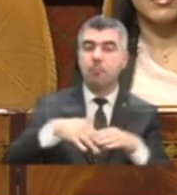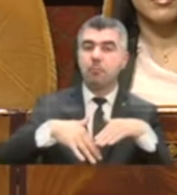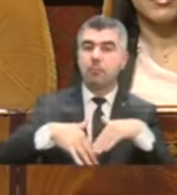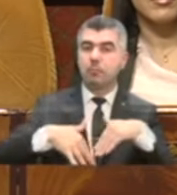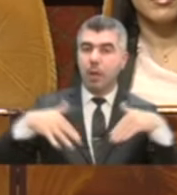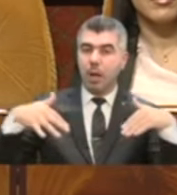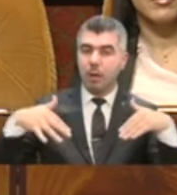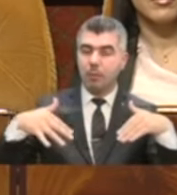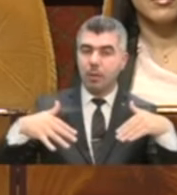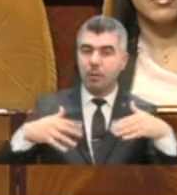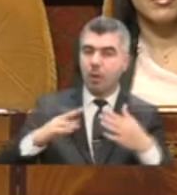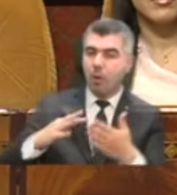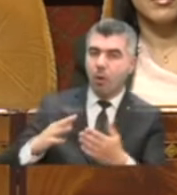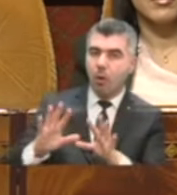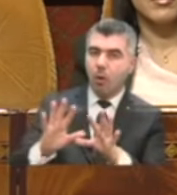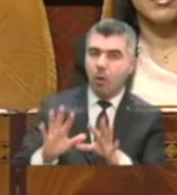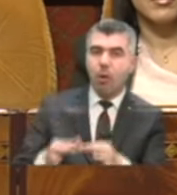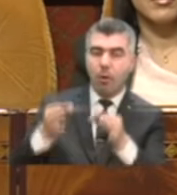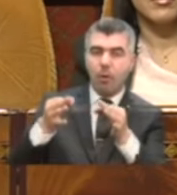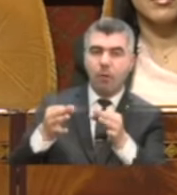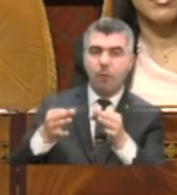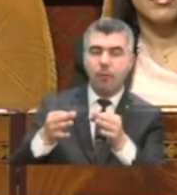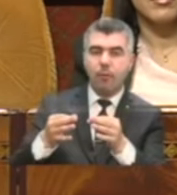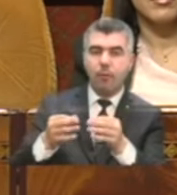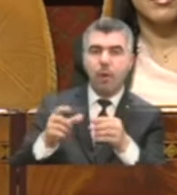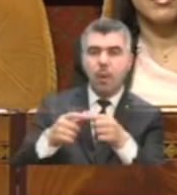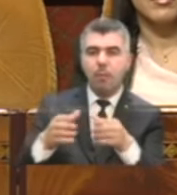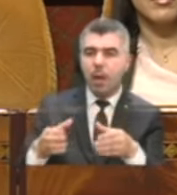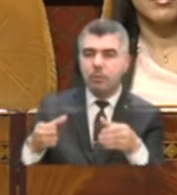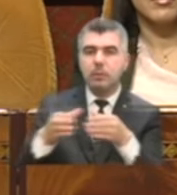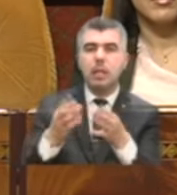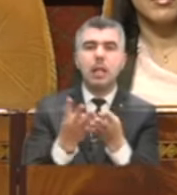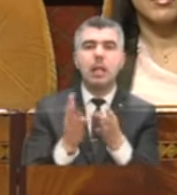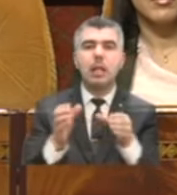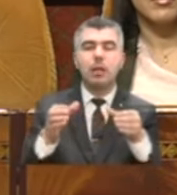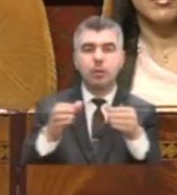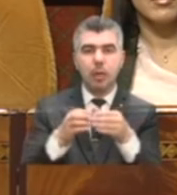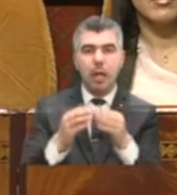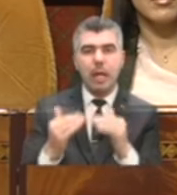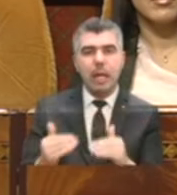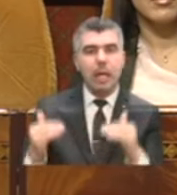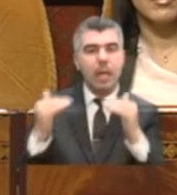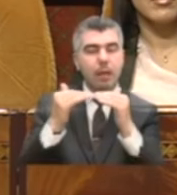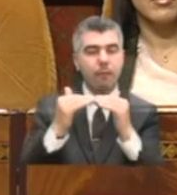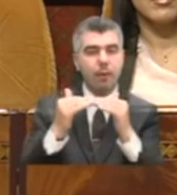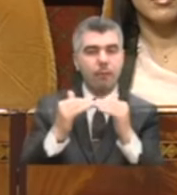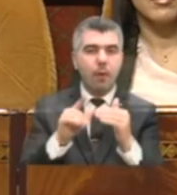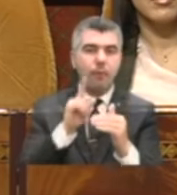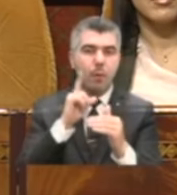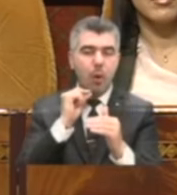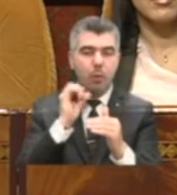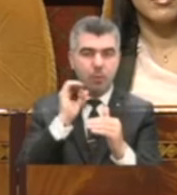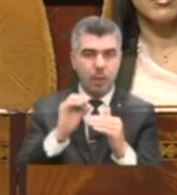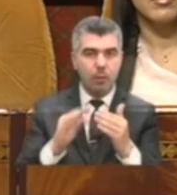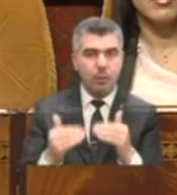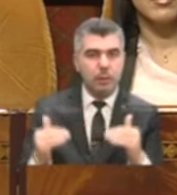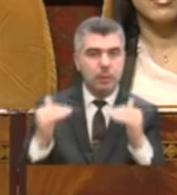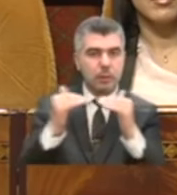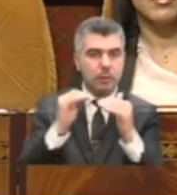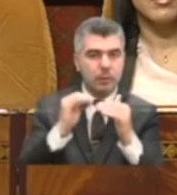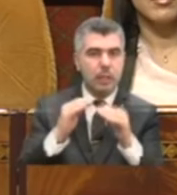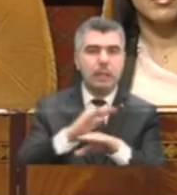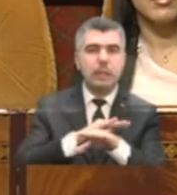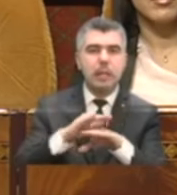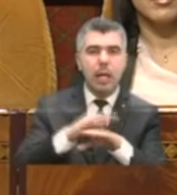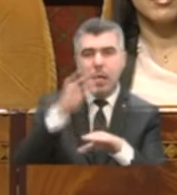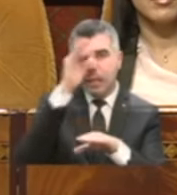الفترة أحدث مجموعة العمل الموضوعاتية للمناصفة والمساواة، واللي كتقوم بواحد العمل جبار في تقييم السياسات العمومية